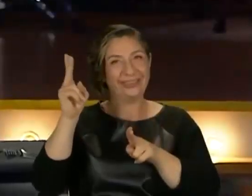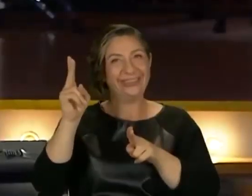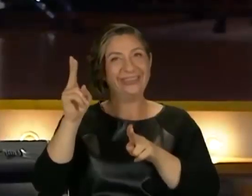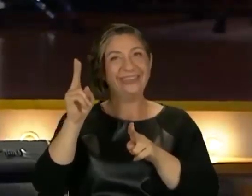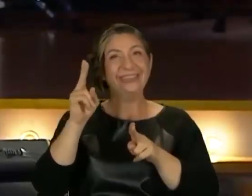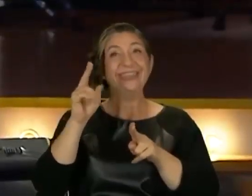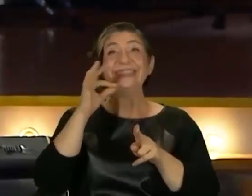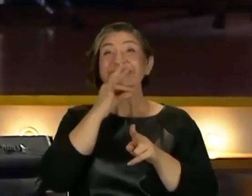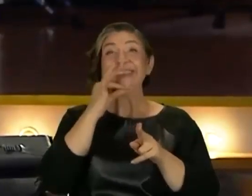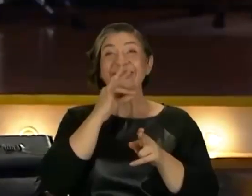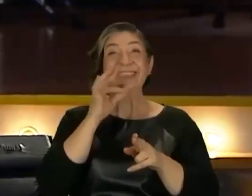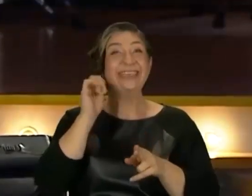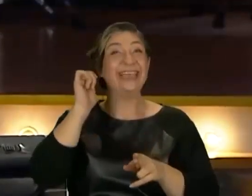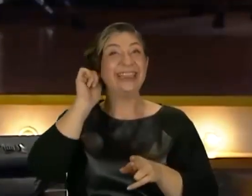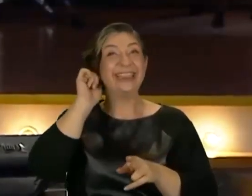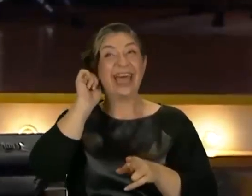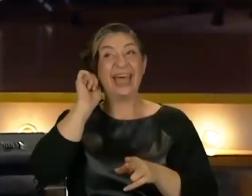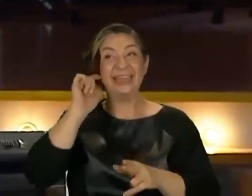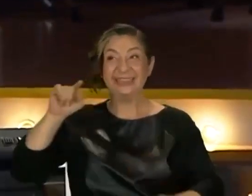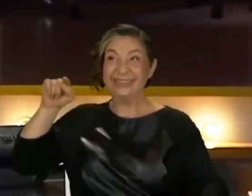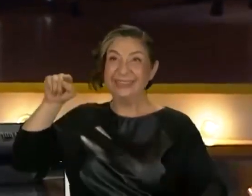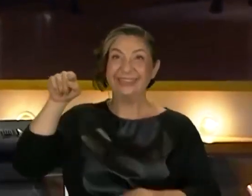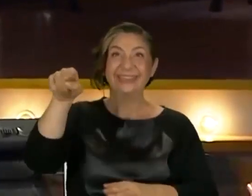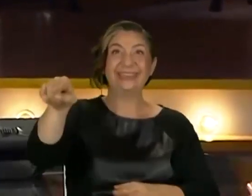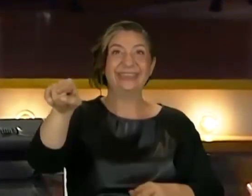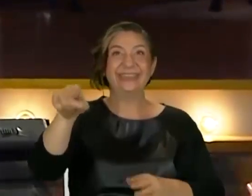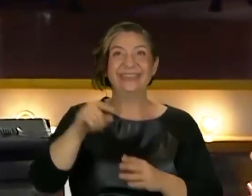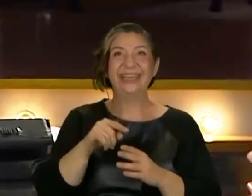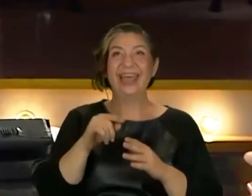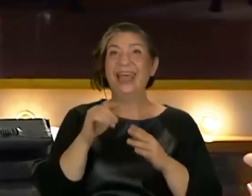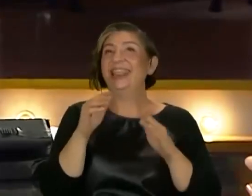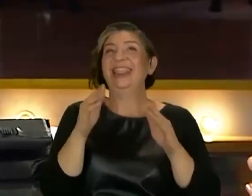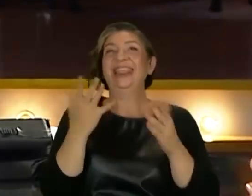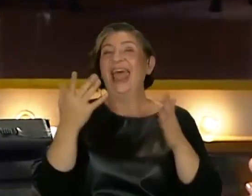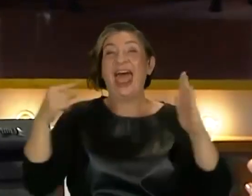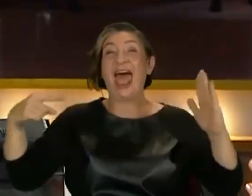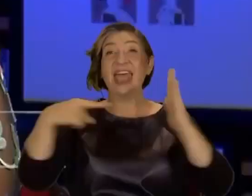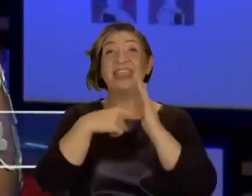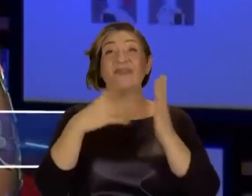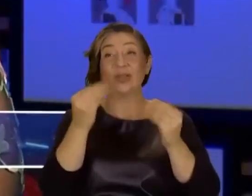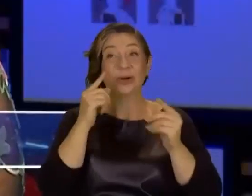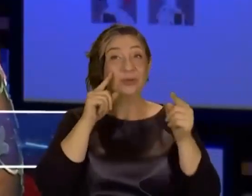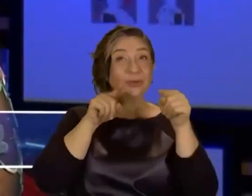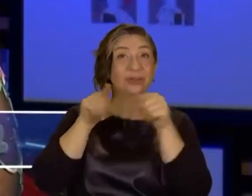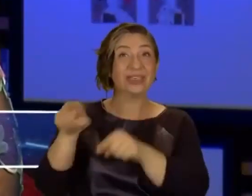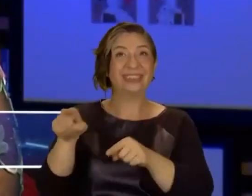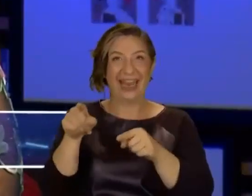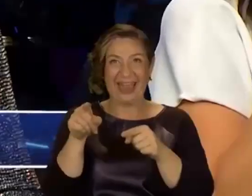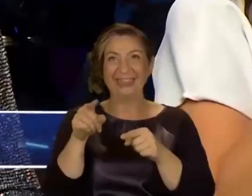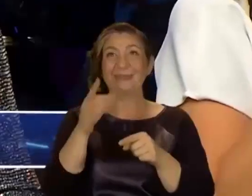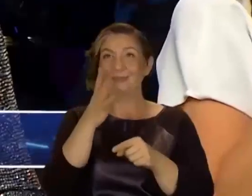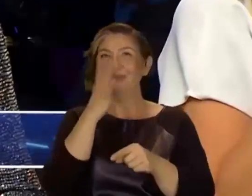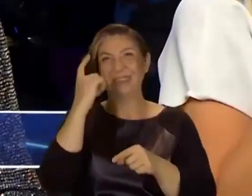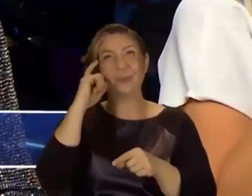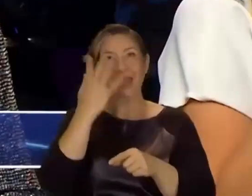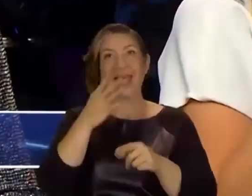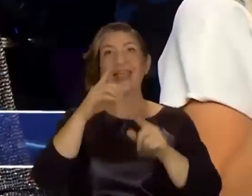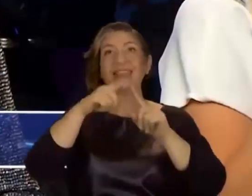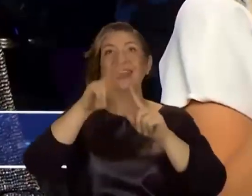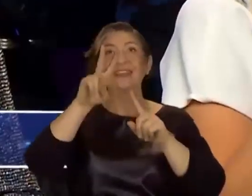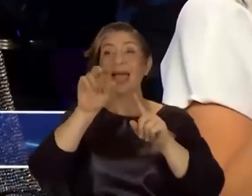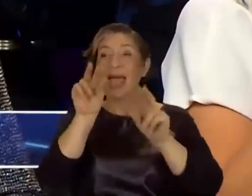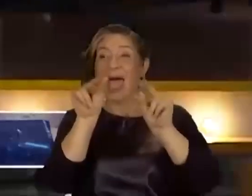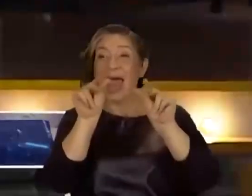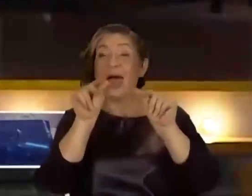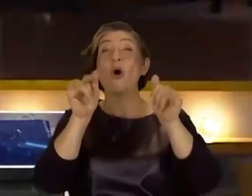Kurulu'ndan direkt kendisini hedefleyen, neyin hedeflendiğini herhalde tahmin edebiliyorsunuzdur.